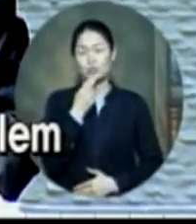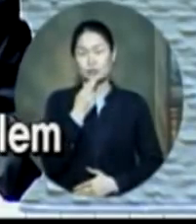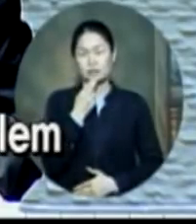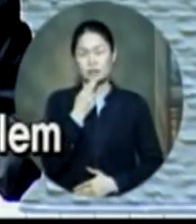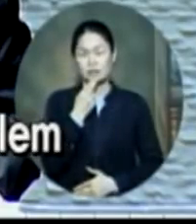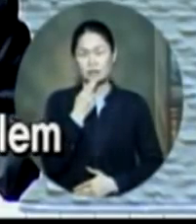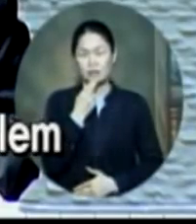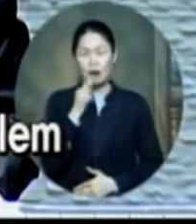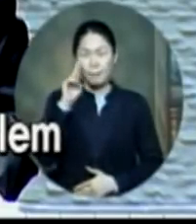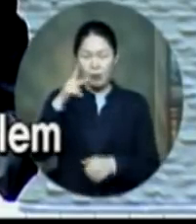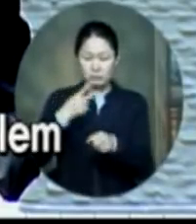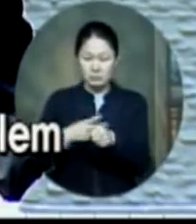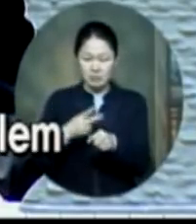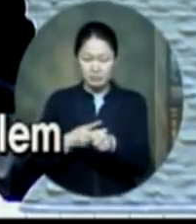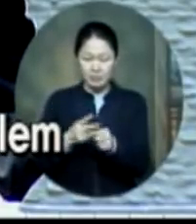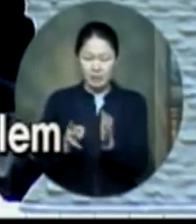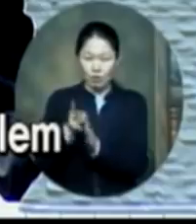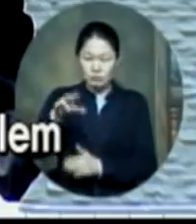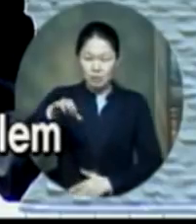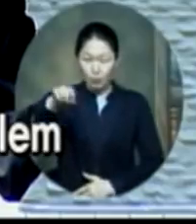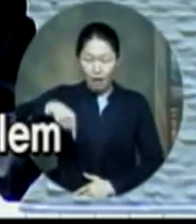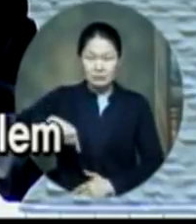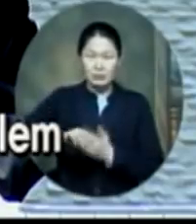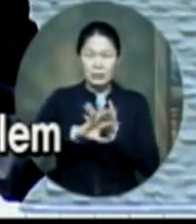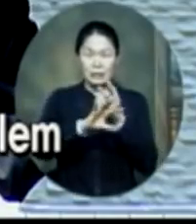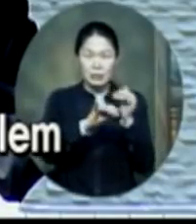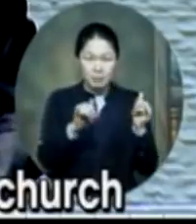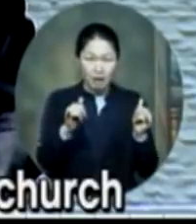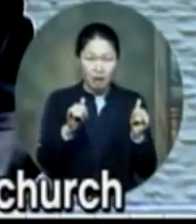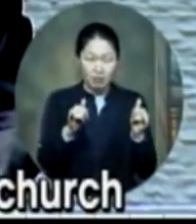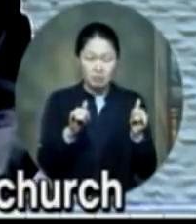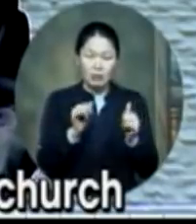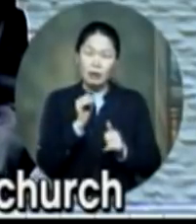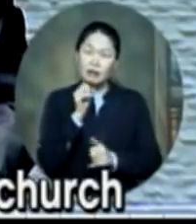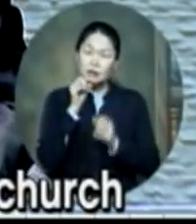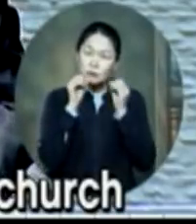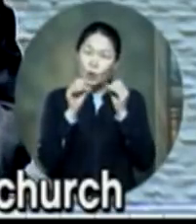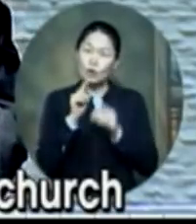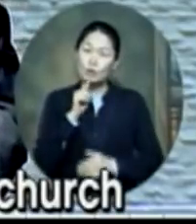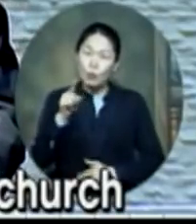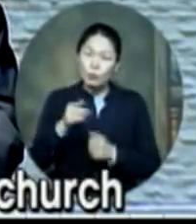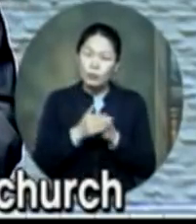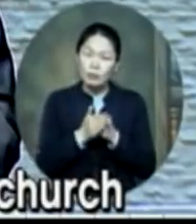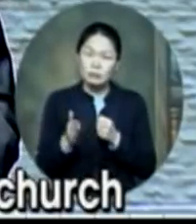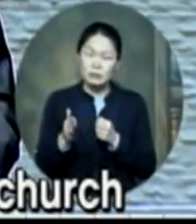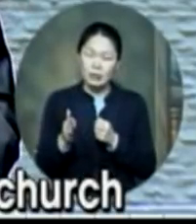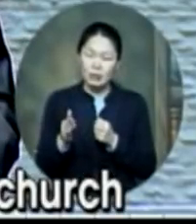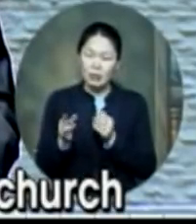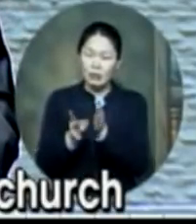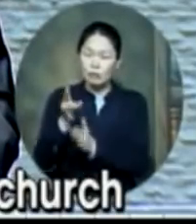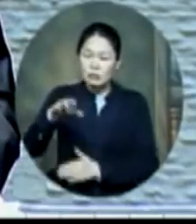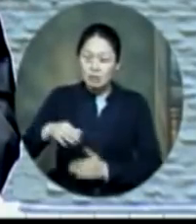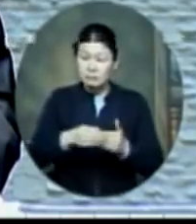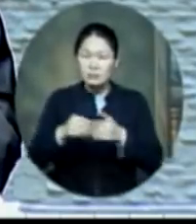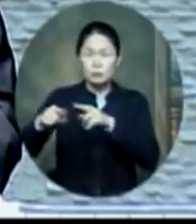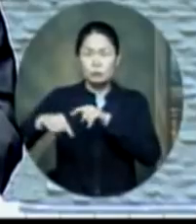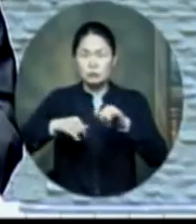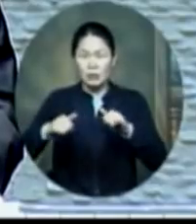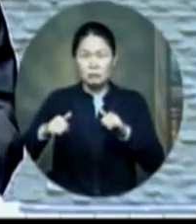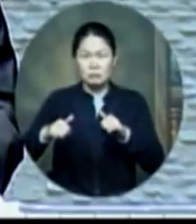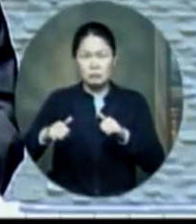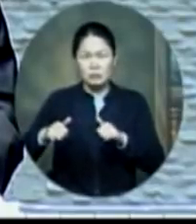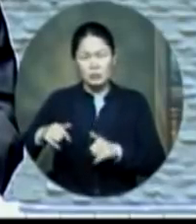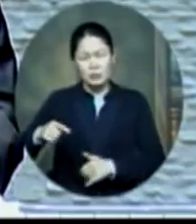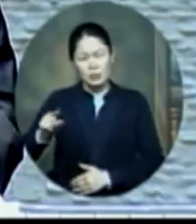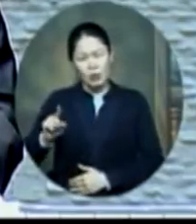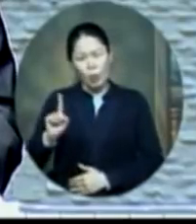사도바울이 예루살렘에 와서 이방인들에게 선교한 보고를 하는 것 때문에 예루살렘 교회 지도자들은 한편으로는